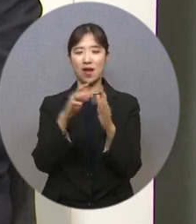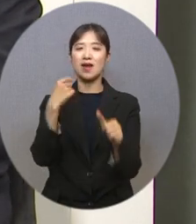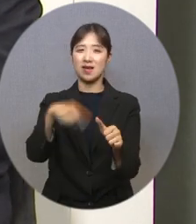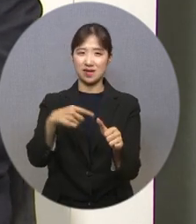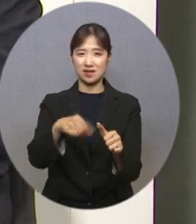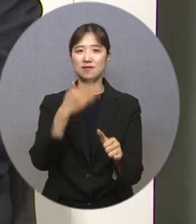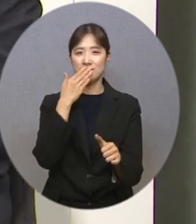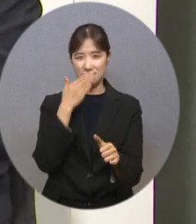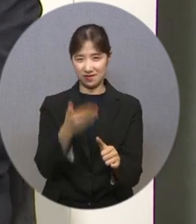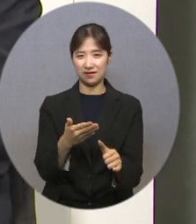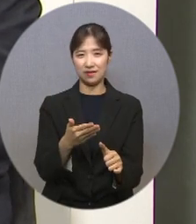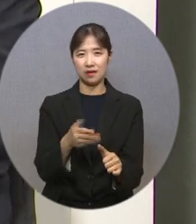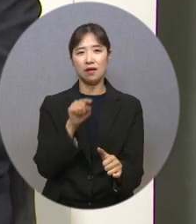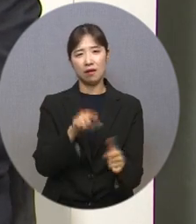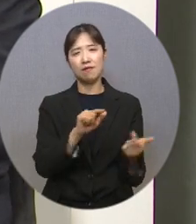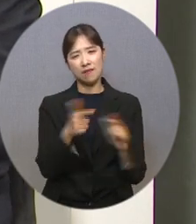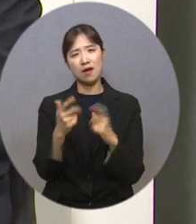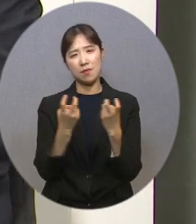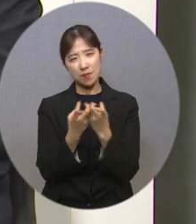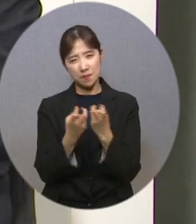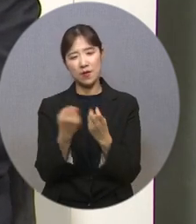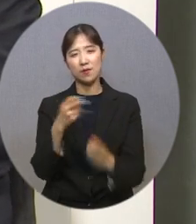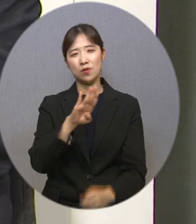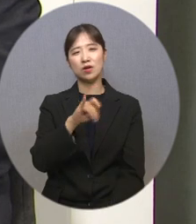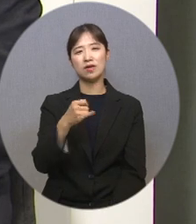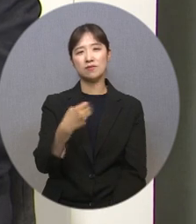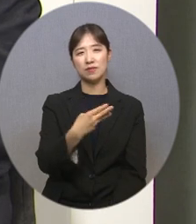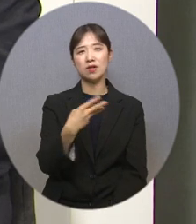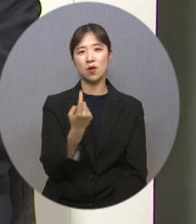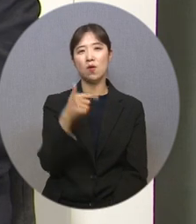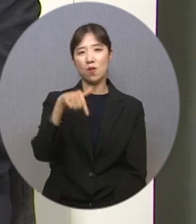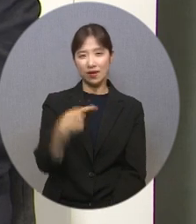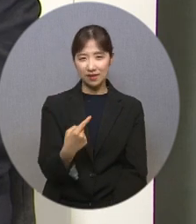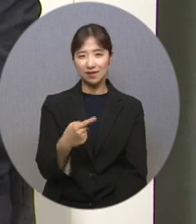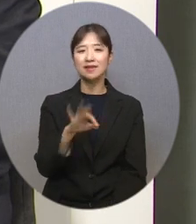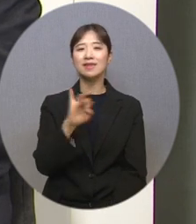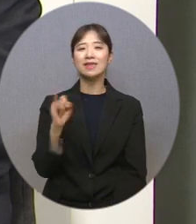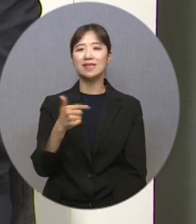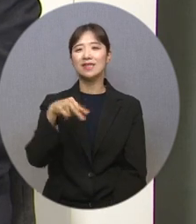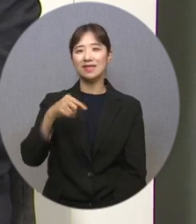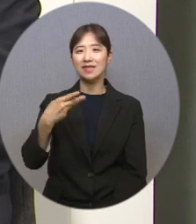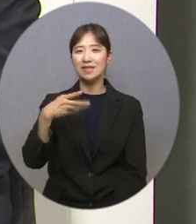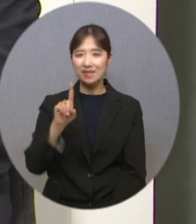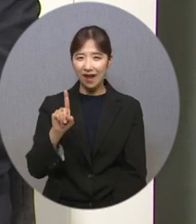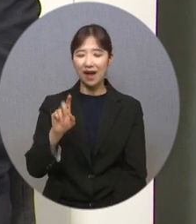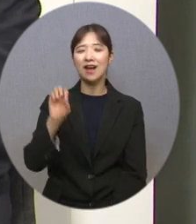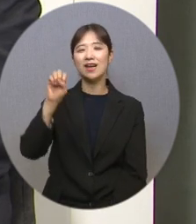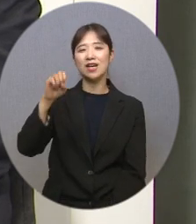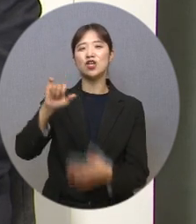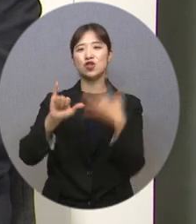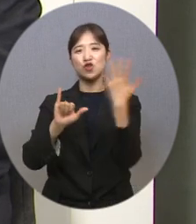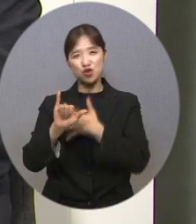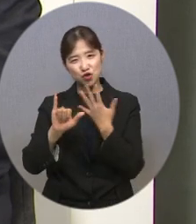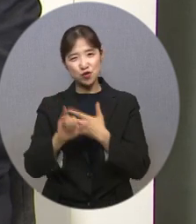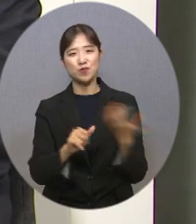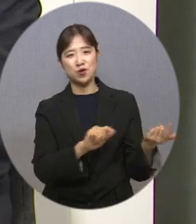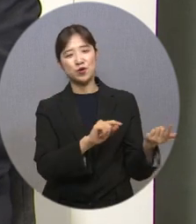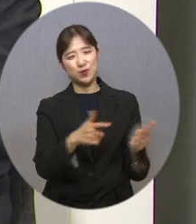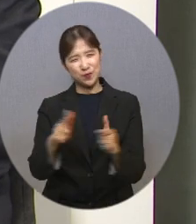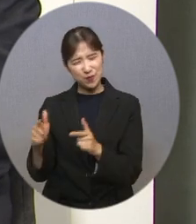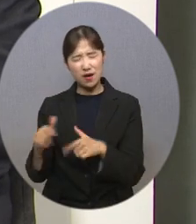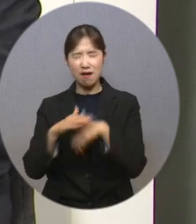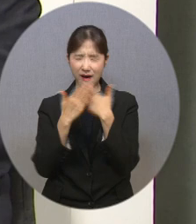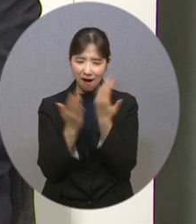그래서 다양한 그 방법들 그리고 뭐 블로그, 인스타, 유튜브로 기본적으로 SNS 활동을 할 수도 있겠죠. 그래서 그러한 것들을 제가